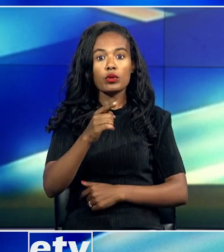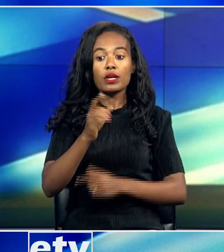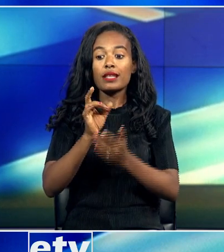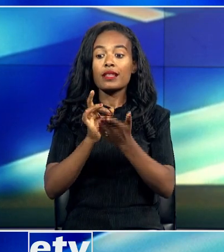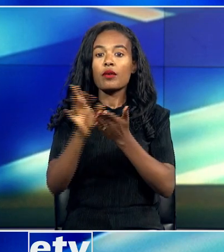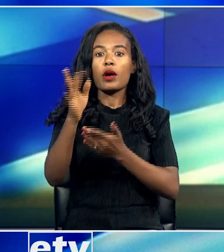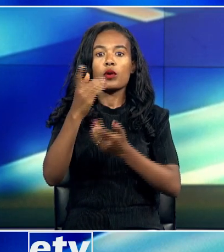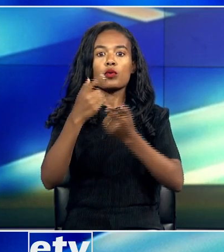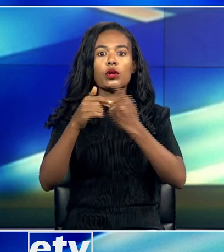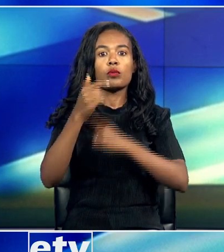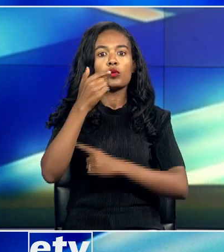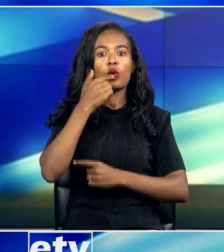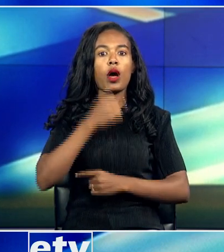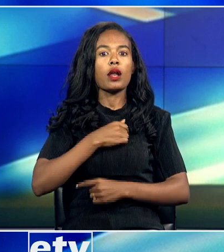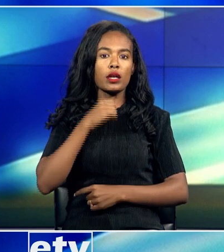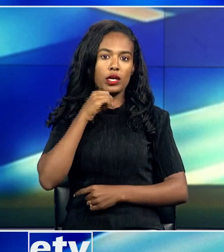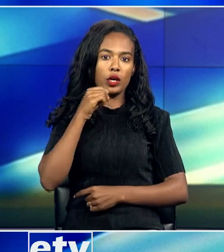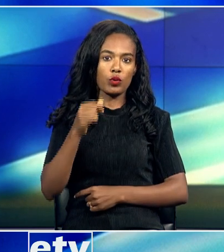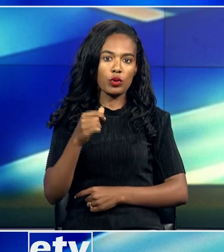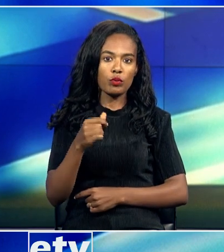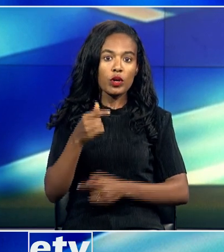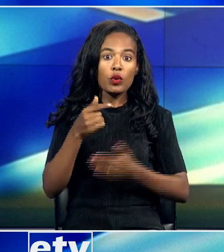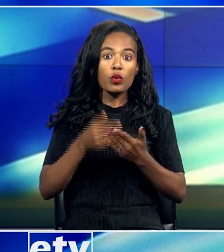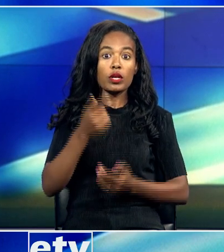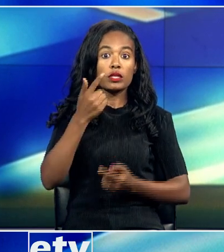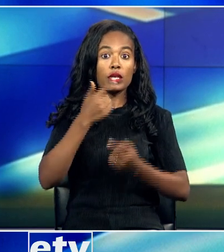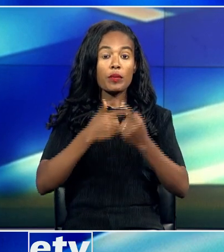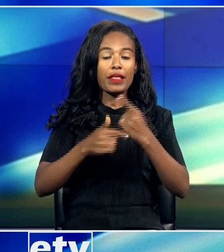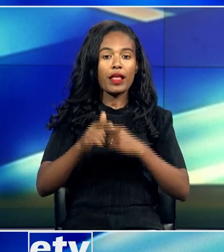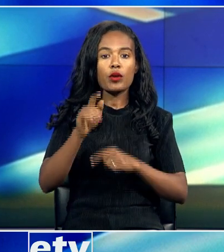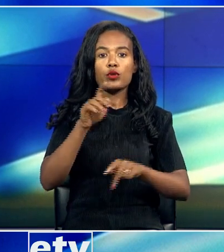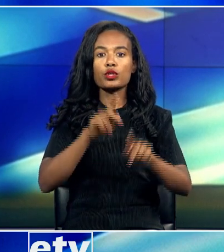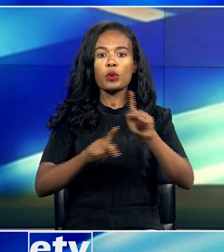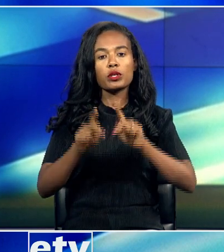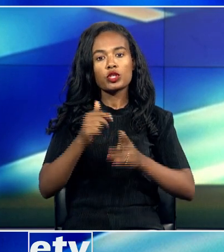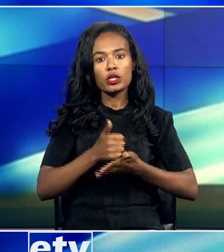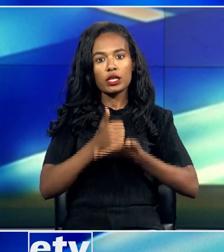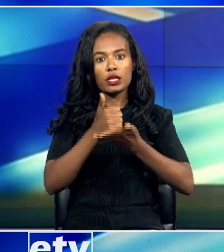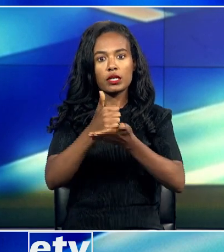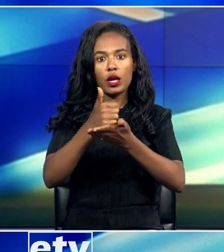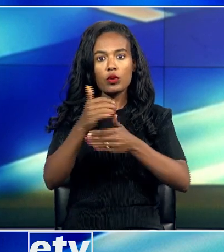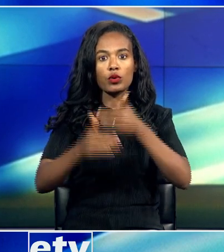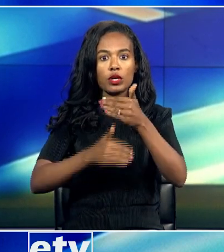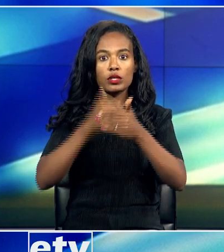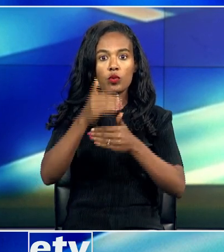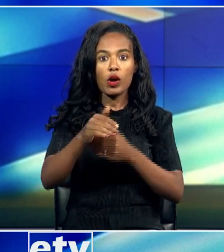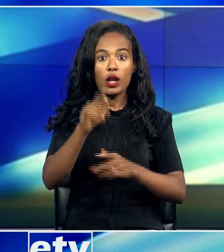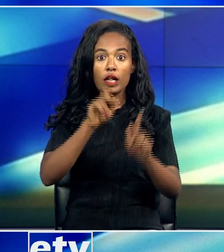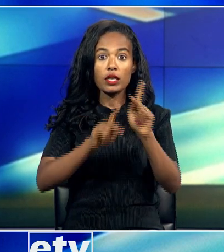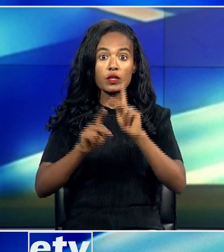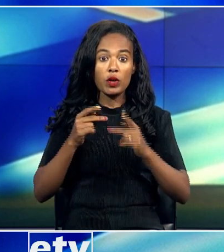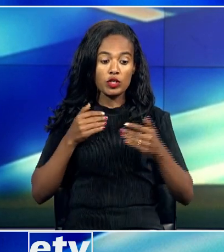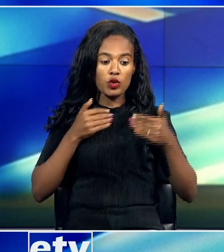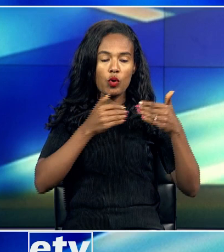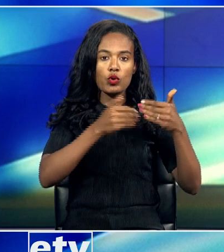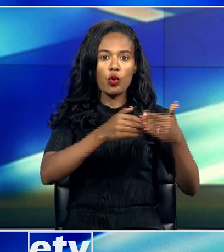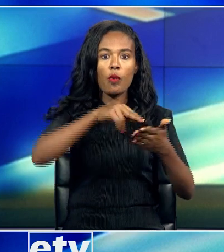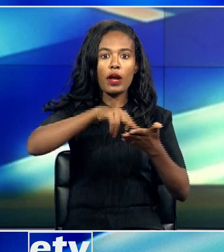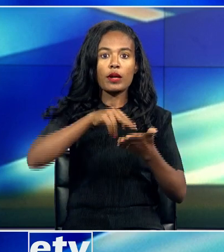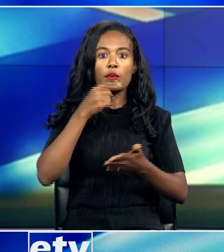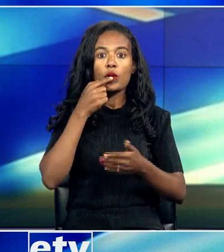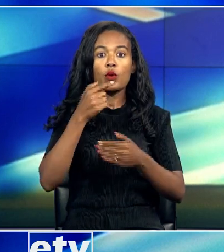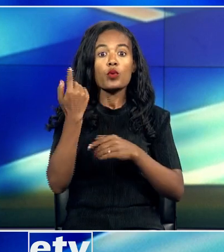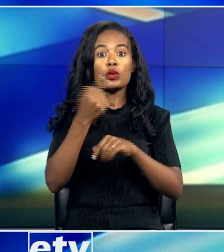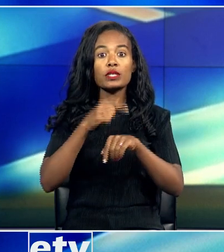እንኳን አልነገሩን። ስለዚህ ወደዚህ የመጣ ነው ደግሞ ህዝባችን ልረዳ ነው ካሁን በኋላ ከህዝባችን ጎን እንቆማለን ይላሉ። ሁሌ